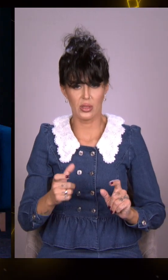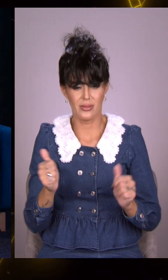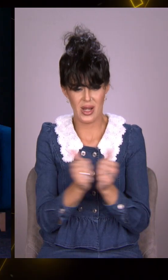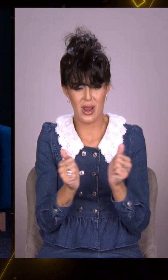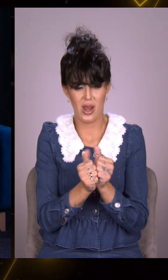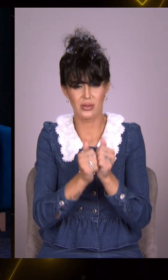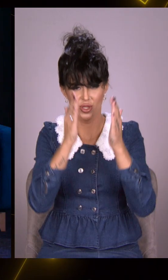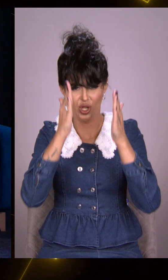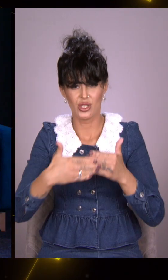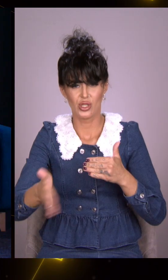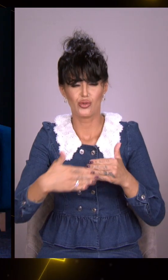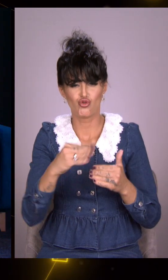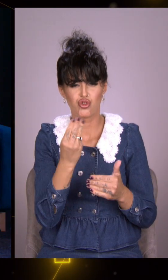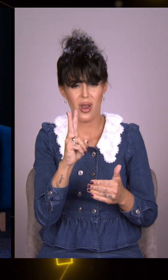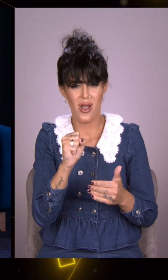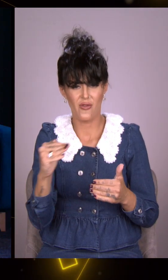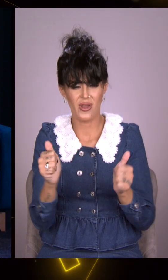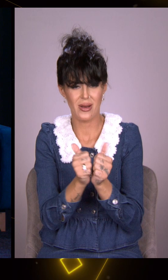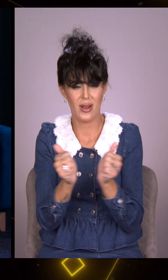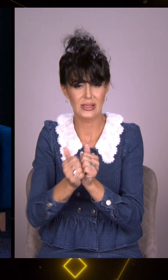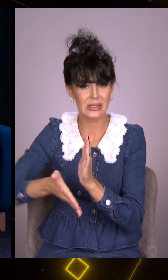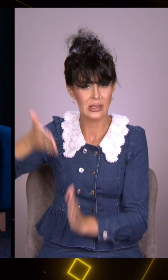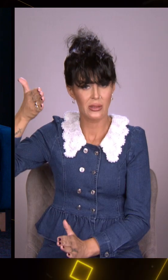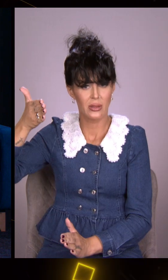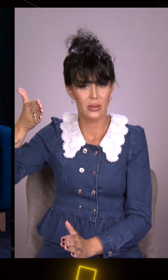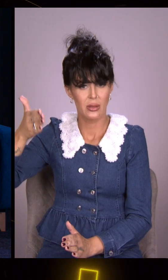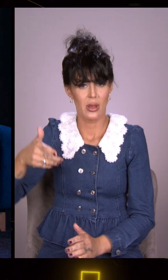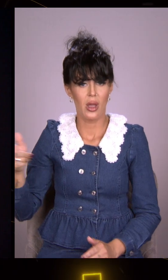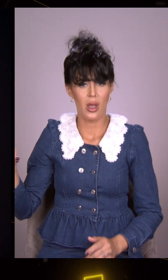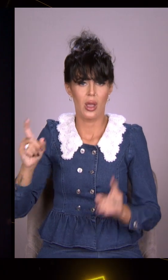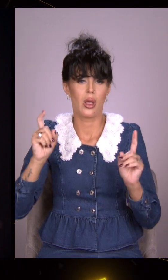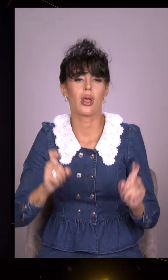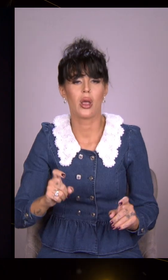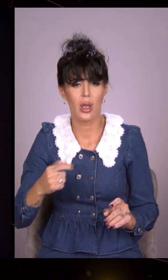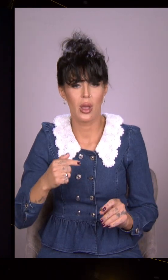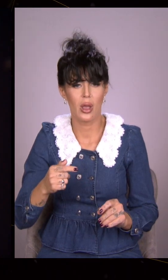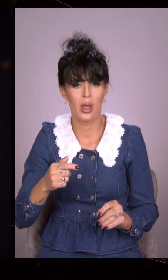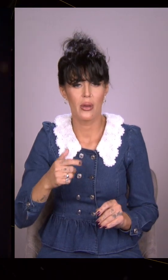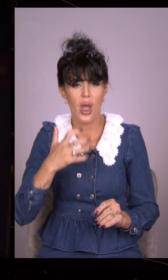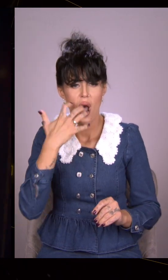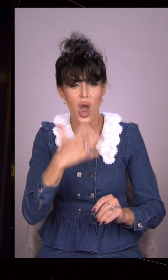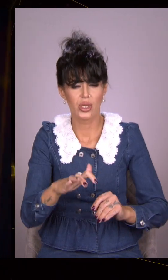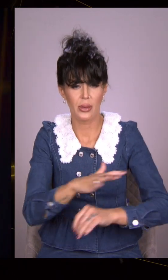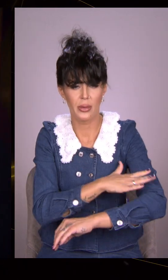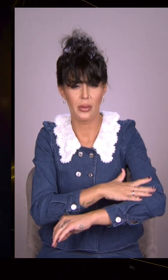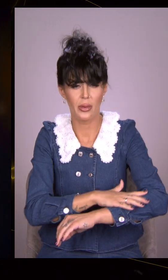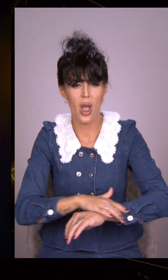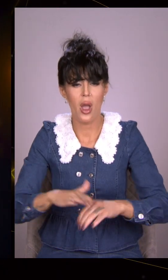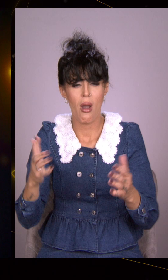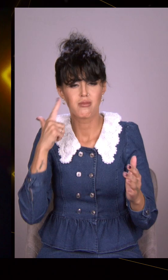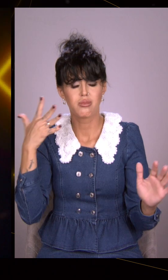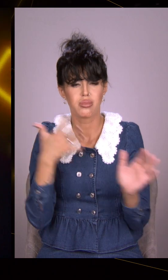під стінкою сиділа. І вона на мене нахилилася, я по руці почула, щось гаряче потекло, я зрозуміла, що це